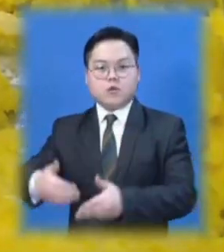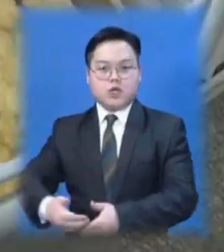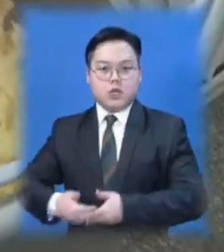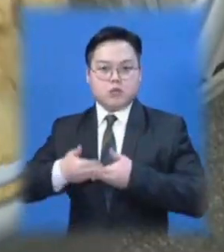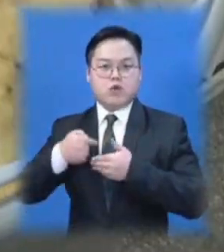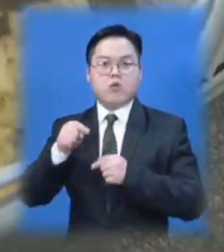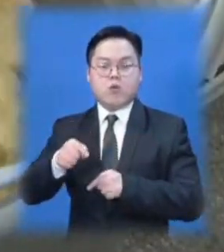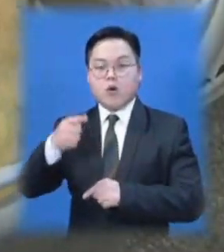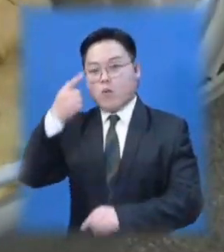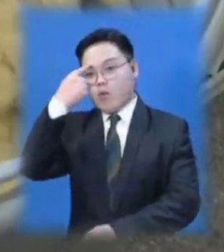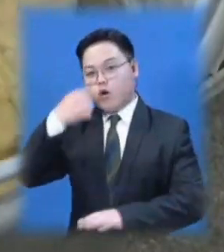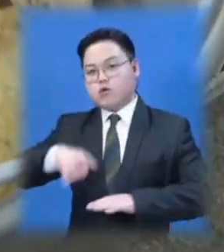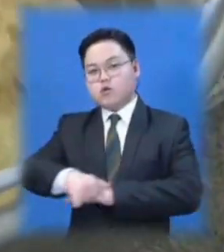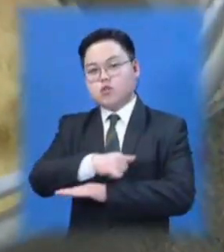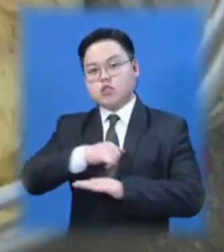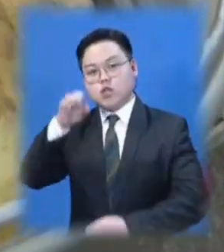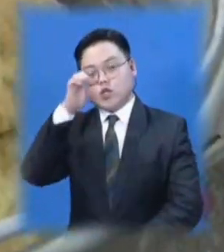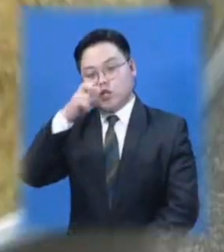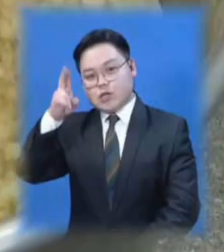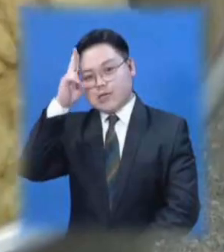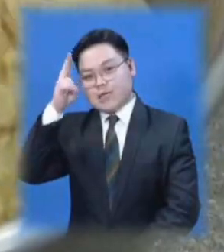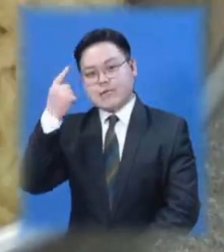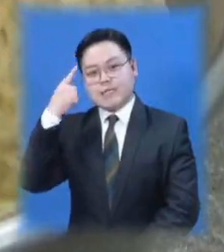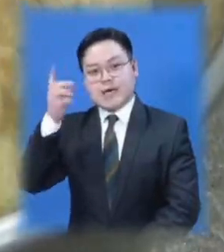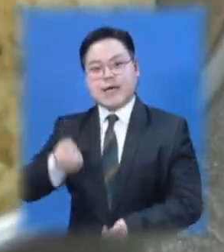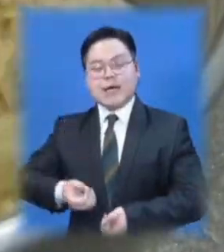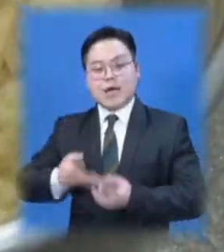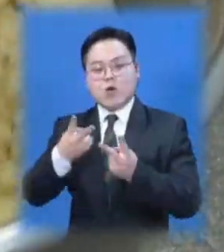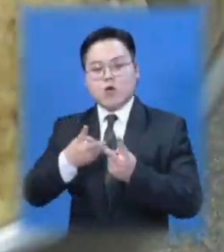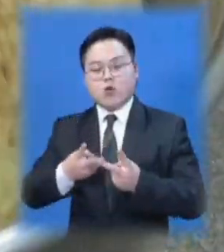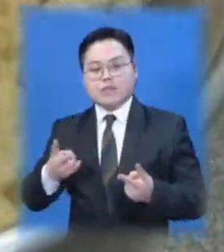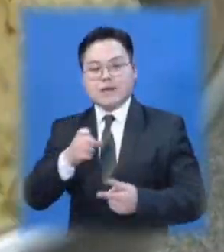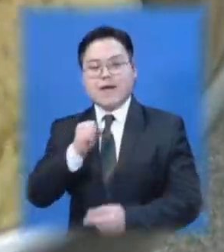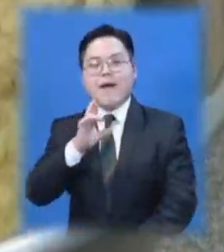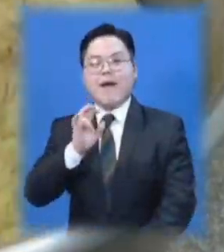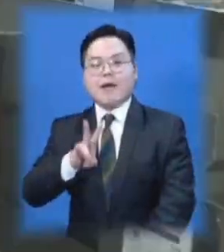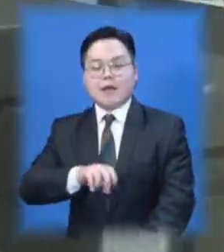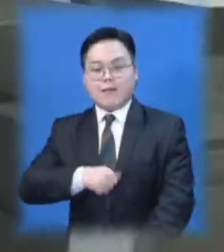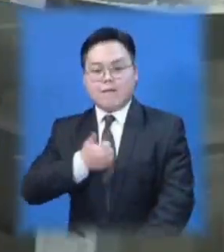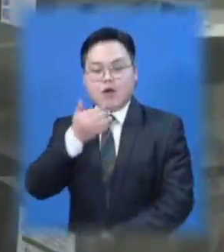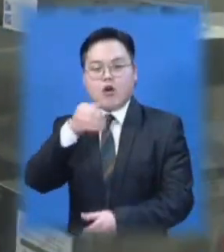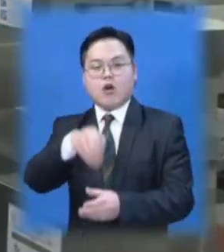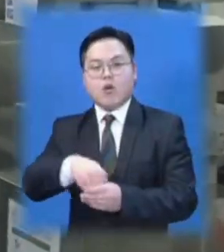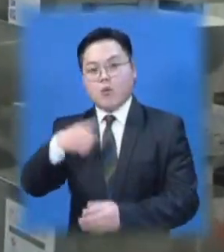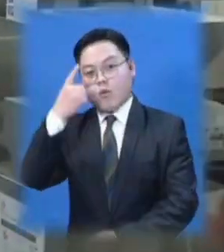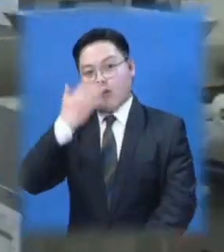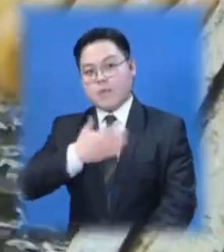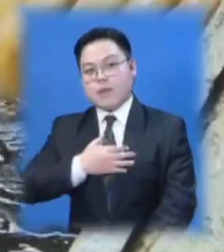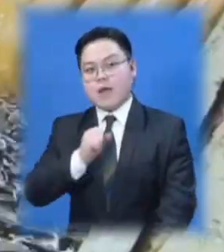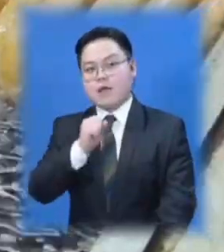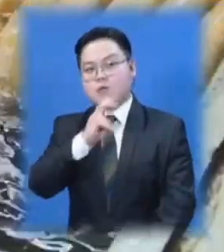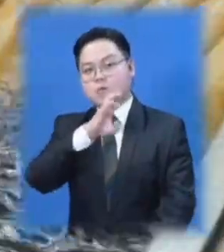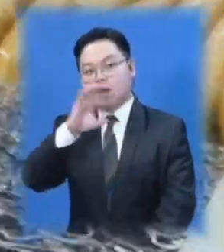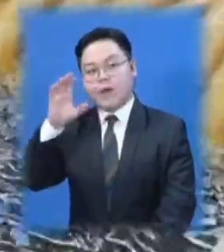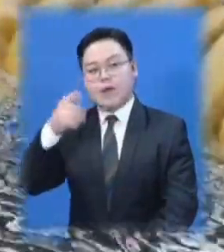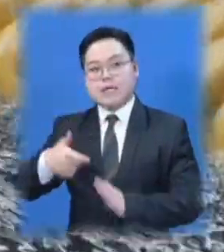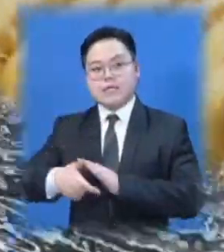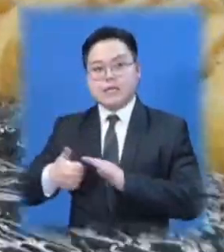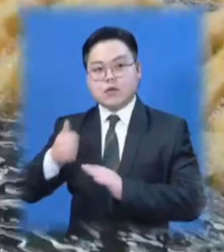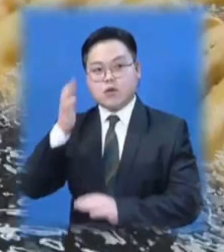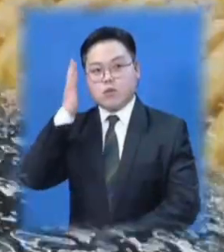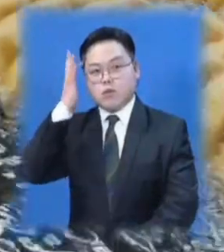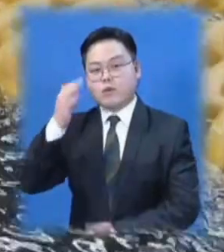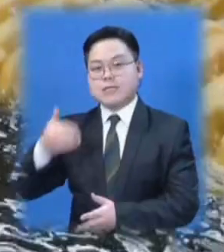Мөн Монгол Улсын ерөнхийлөгчийн санаачилсан үндэсний хувьсгал үндэсний хөдөлгөөнд идэвхтэй оролцох илэр хэлж, дотоодын аж ахуйн нэгжүүдэд татварын бодлогоор дэмжих